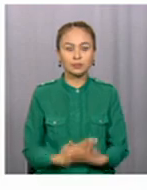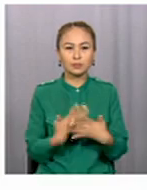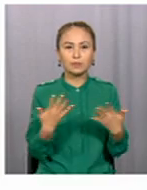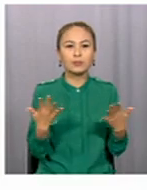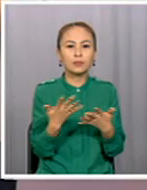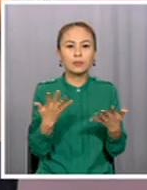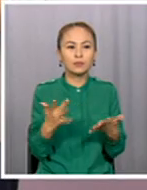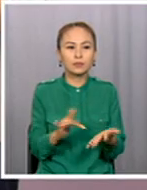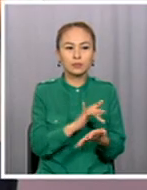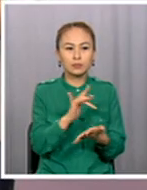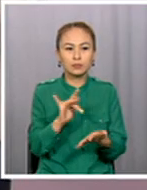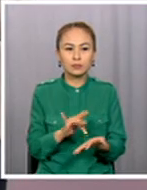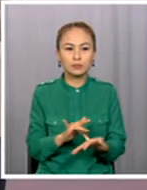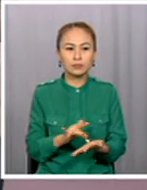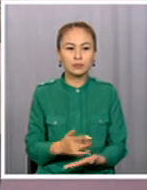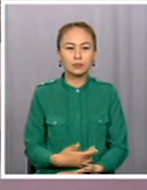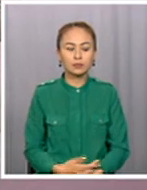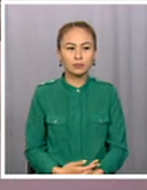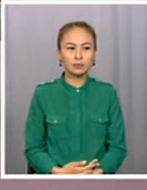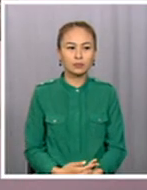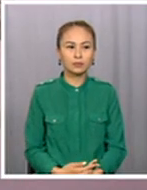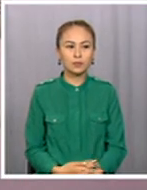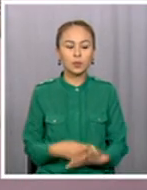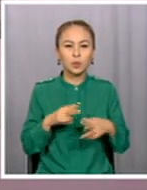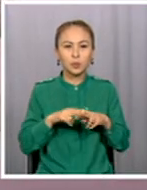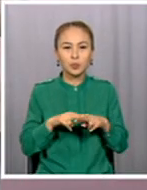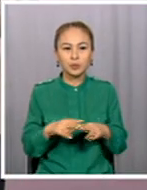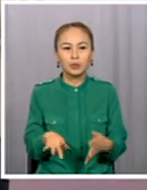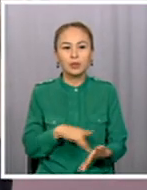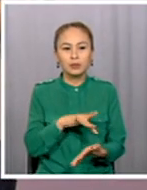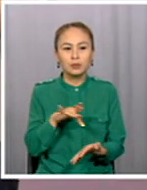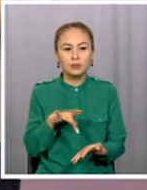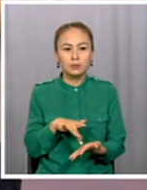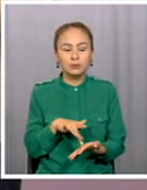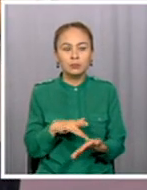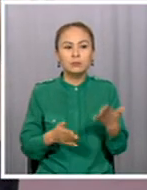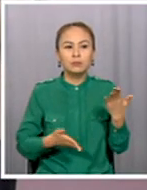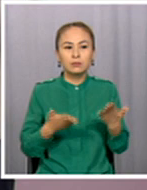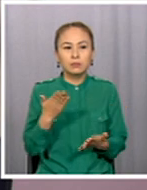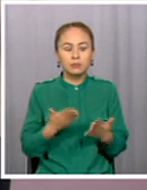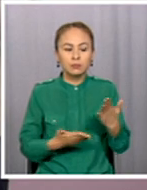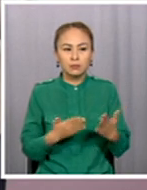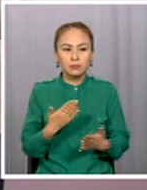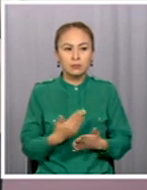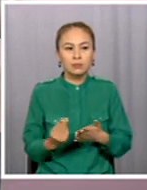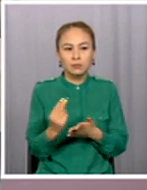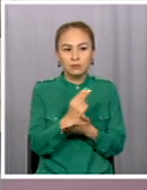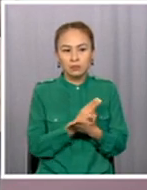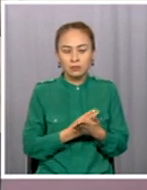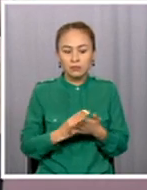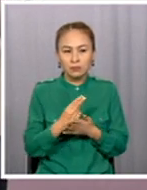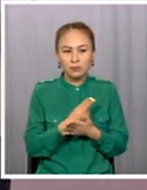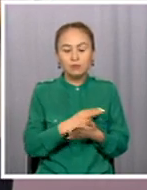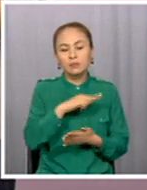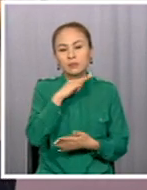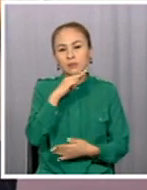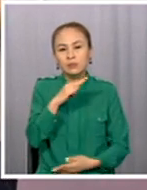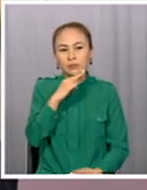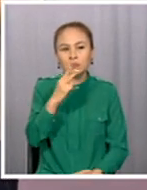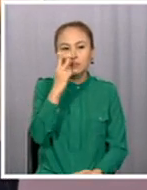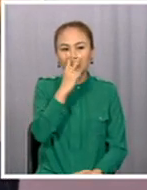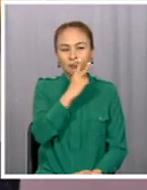екен? Иә, Нұрсұлтан қаласы. Ендеше, суреттерге мұқият қарай